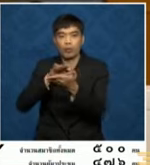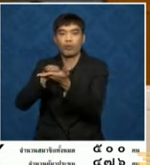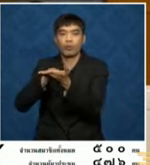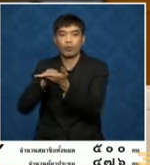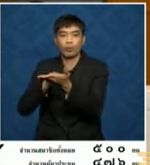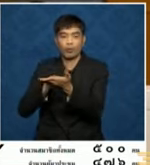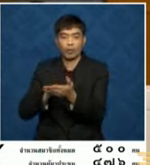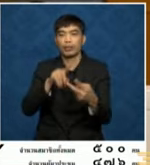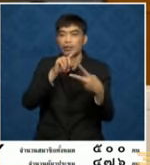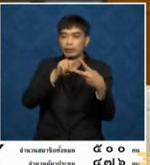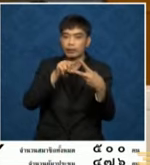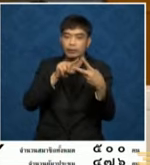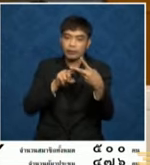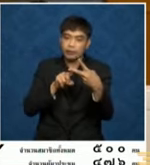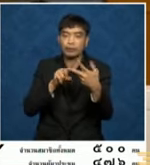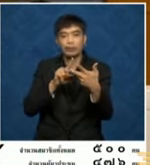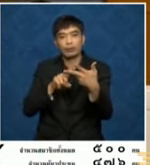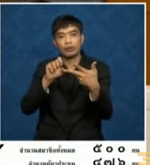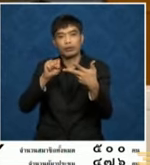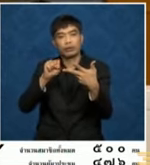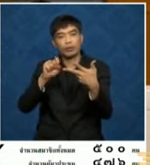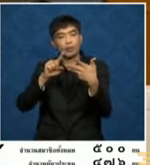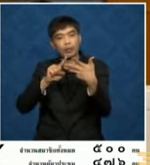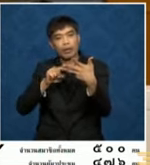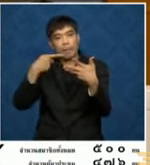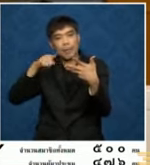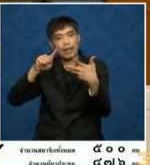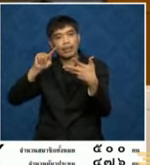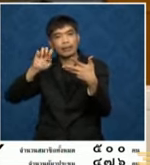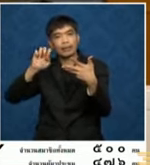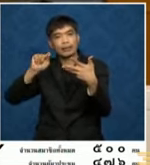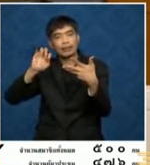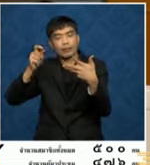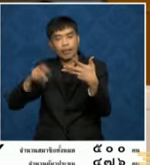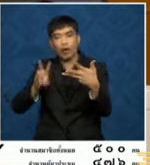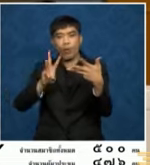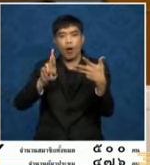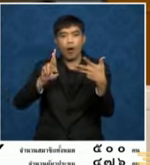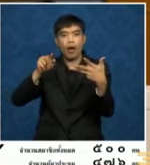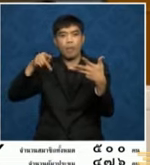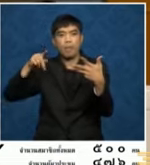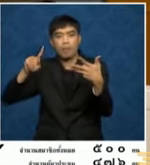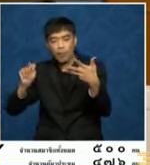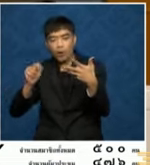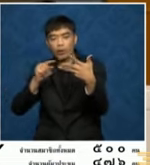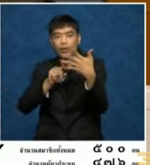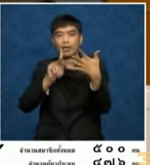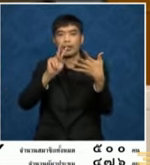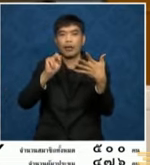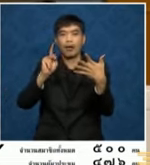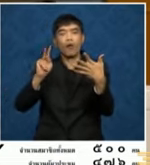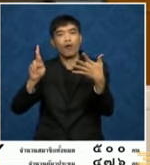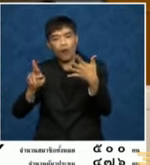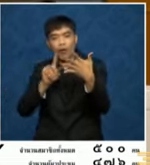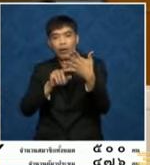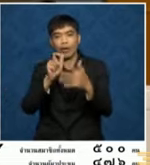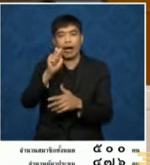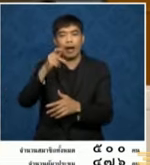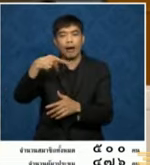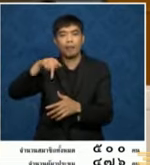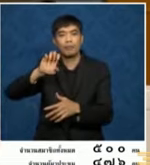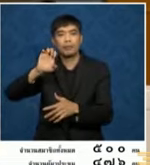าฟังนะครับท่านสุรทินท่านปีติท่านวรภพท่านสิทธิพลท่านนกรนะครับท่านภคมลท่านอภิสิท